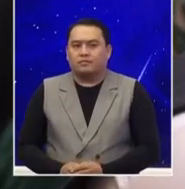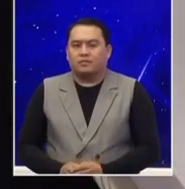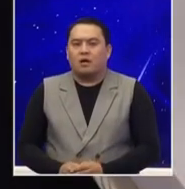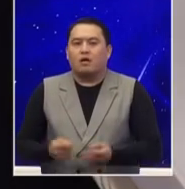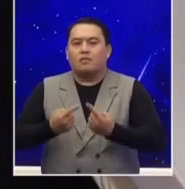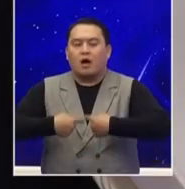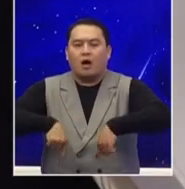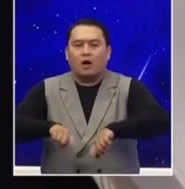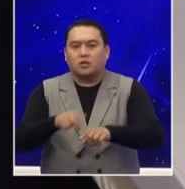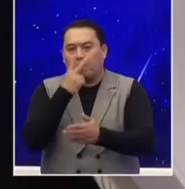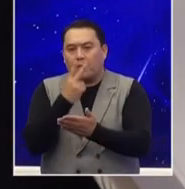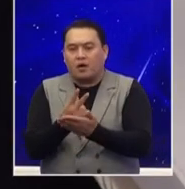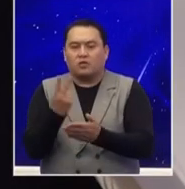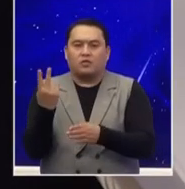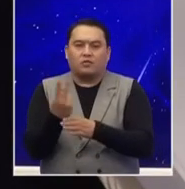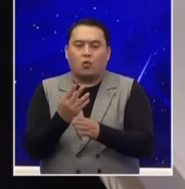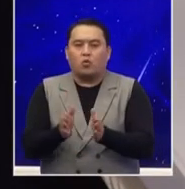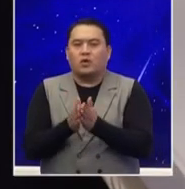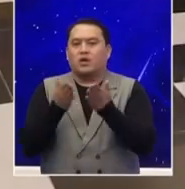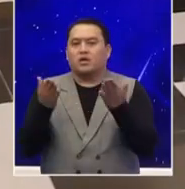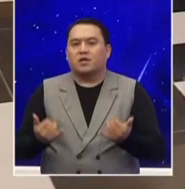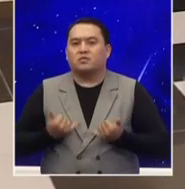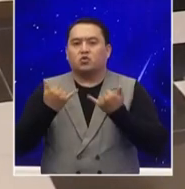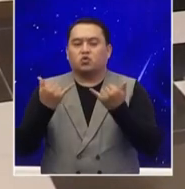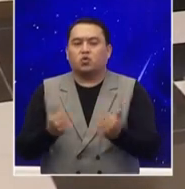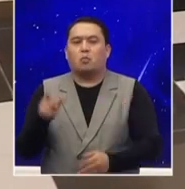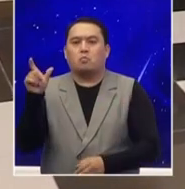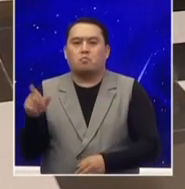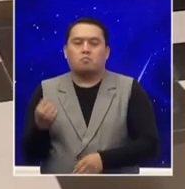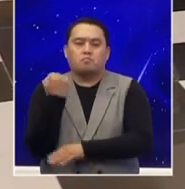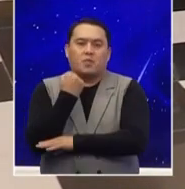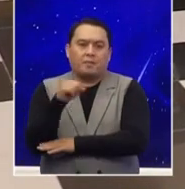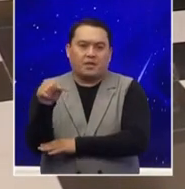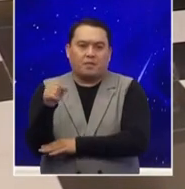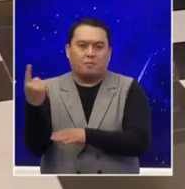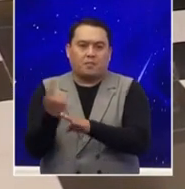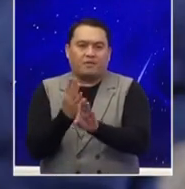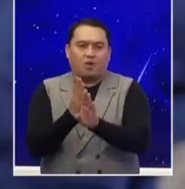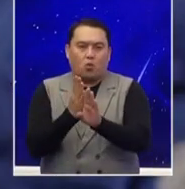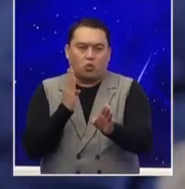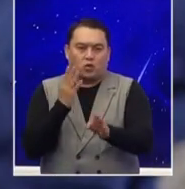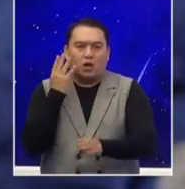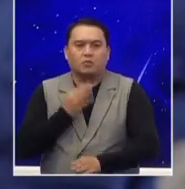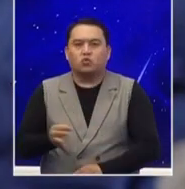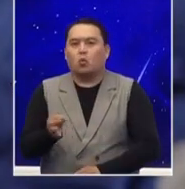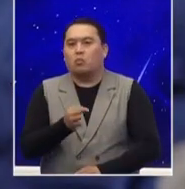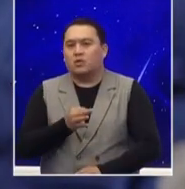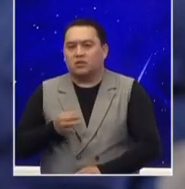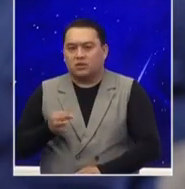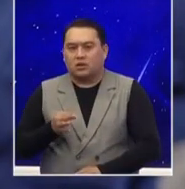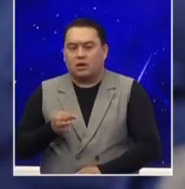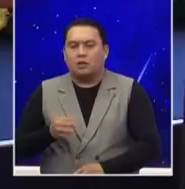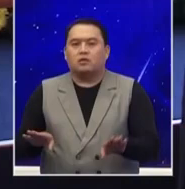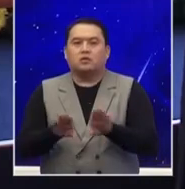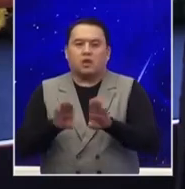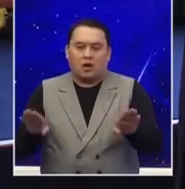словам организаторов презентация двухтомника изданного в честь 75-летия победы в первую очередь была проведена в алматинской области теперь